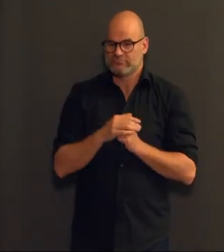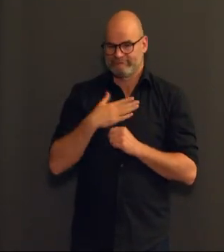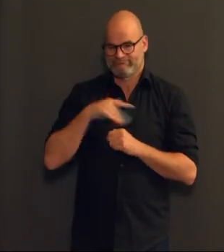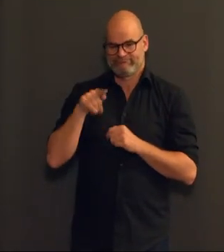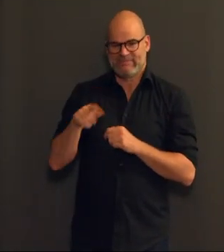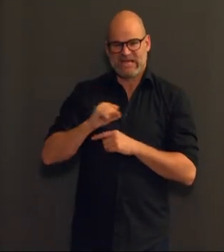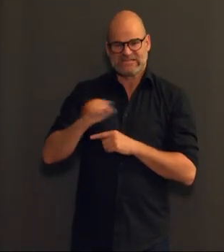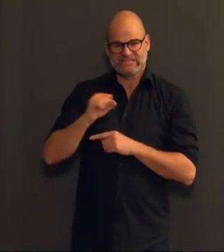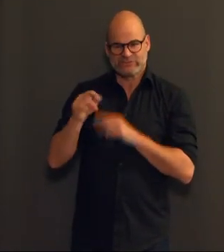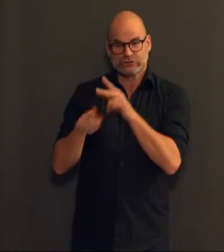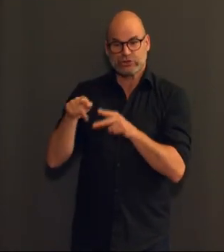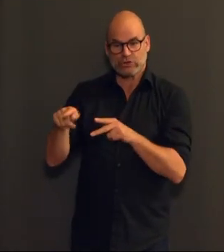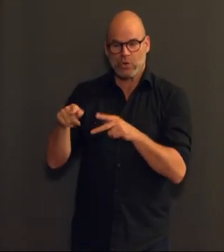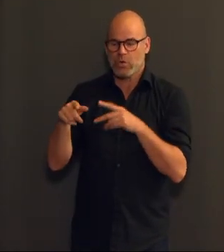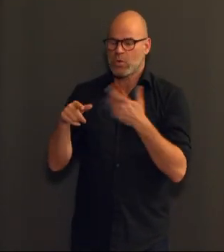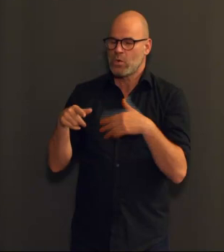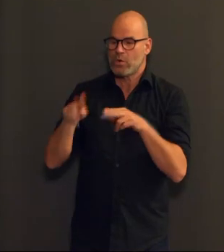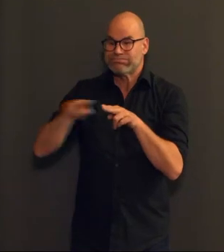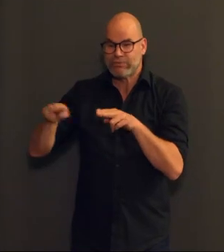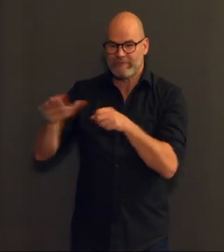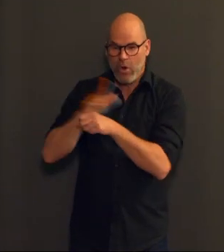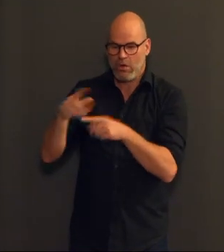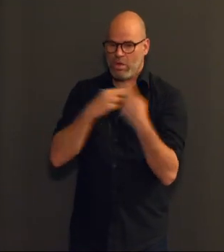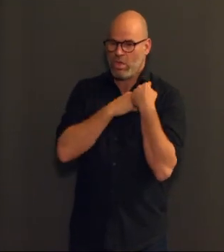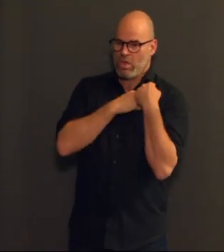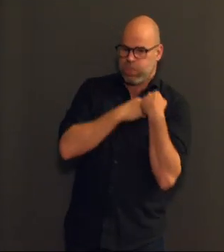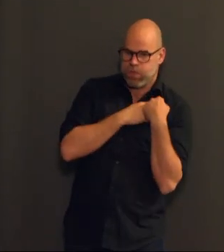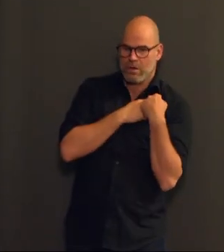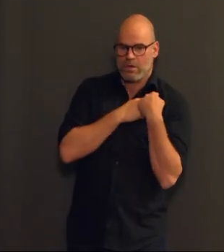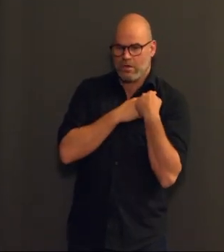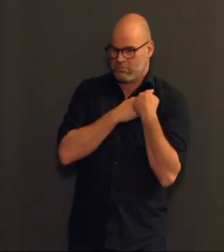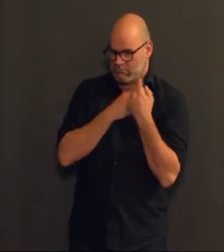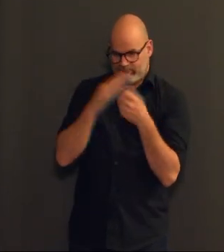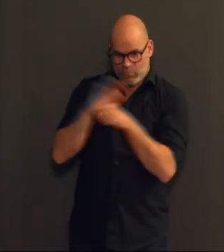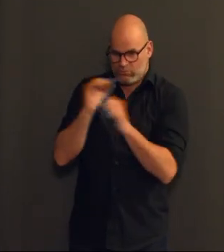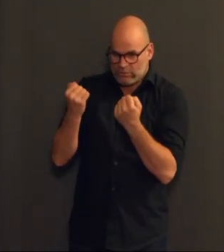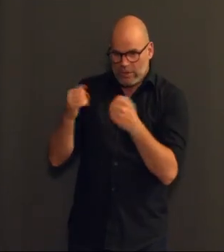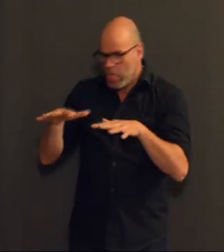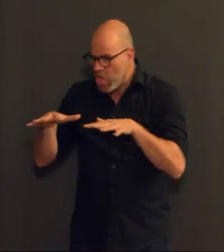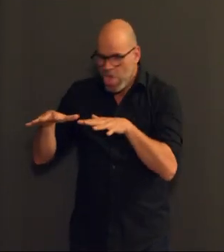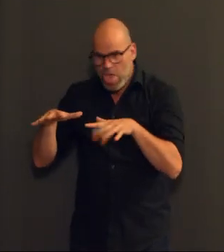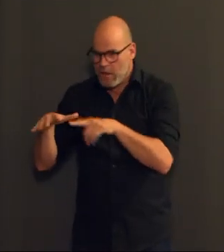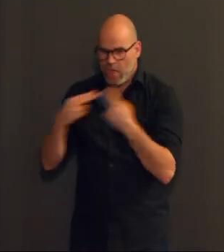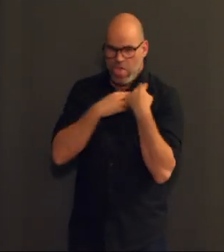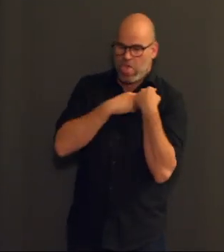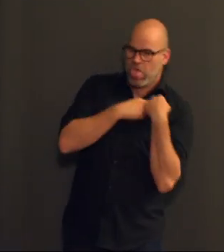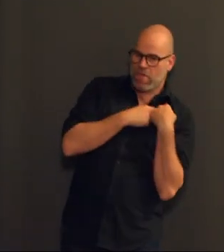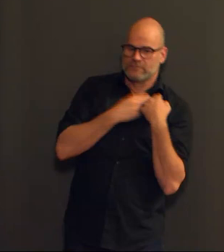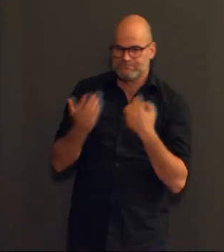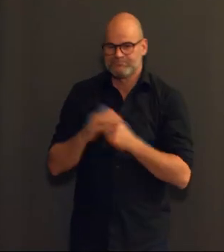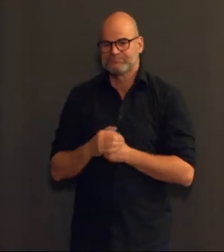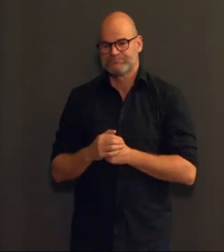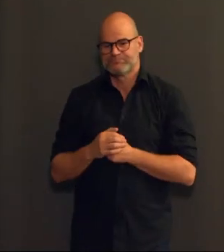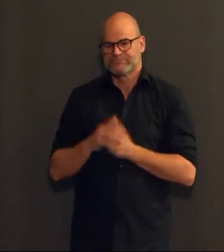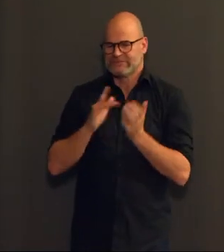volledig bezet is. Daarom zijn die maatregelen ook cruciaal om ervoor te zorgen dat de zorg niet gaat kapseizen en dat je ook